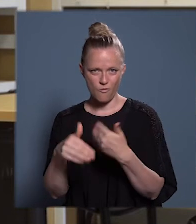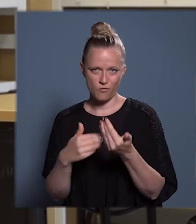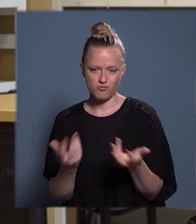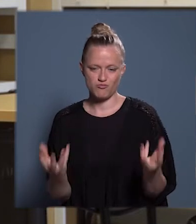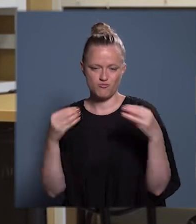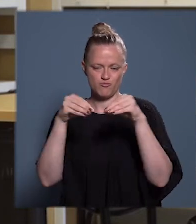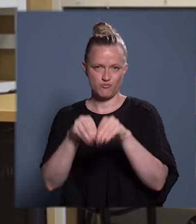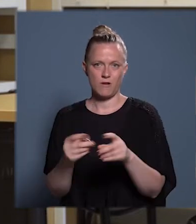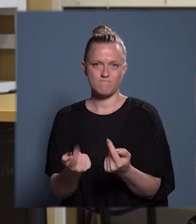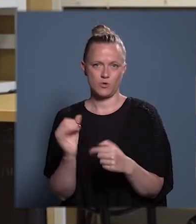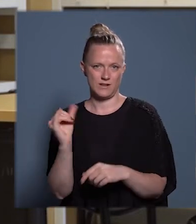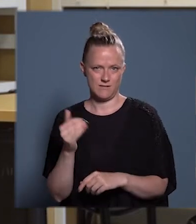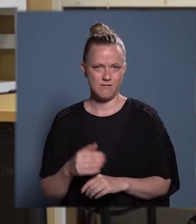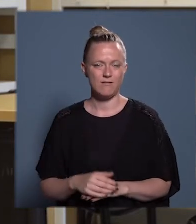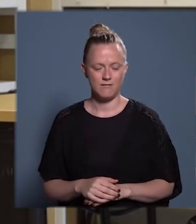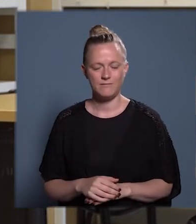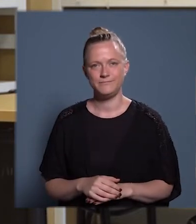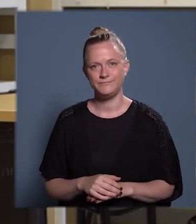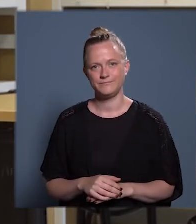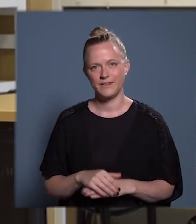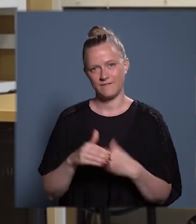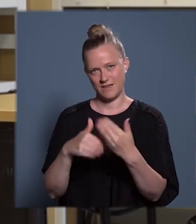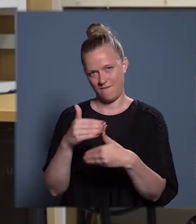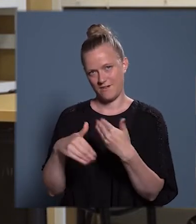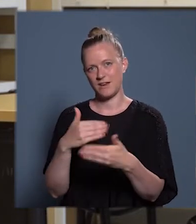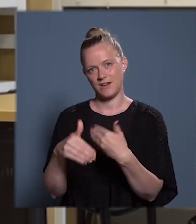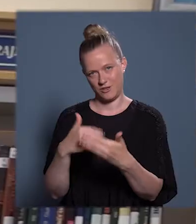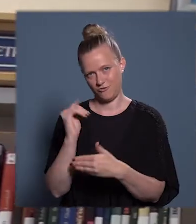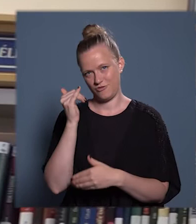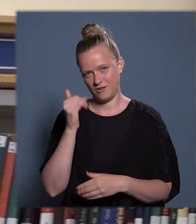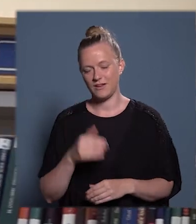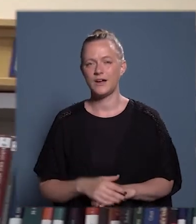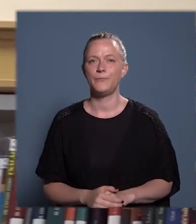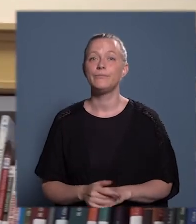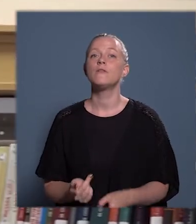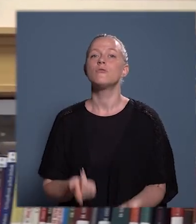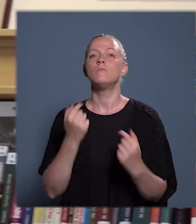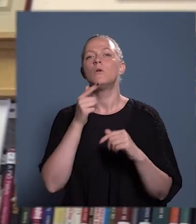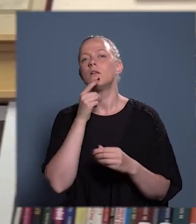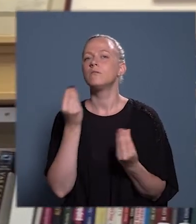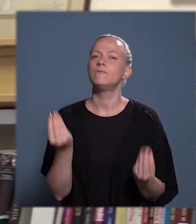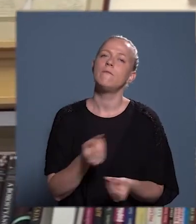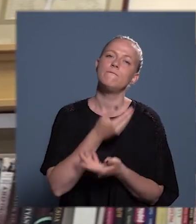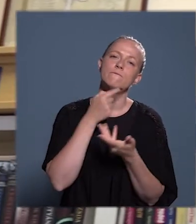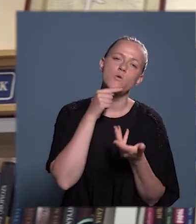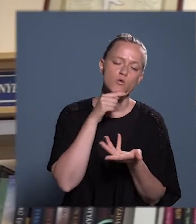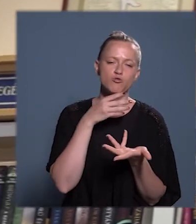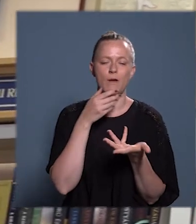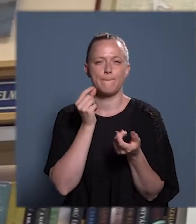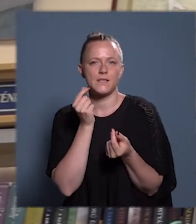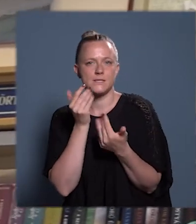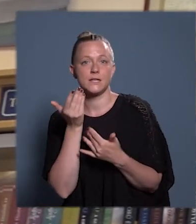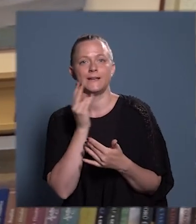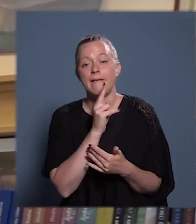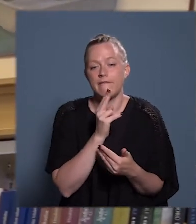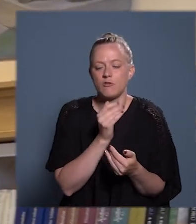szín. Igen, ennek a vegyítéséből. Igen, és abból lesz, hogy vagy vörösebb, vagy kékesebb,